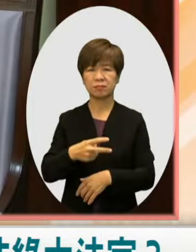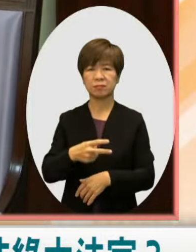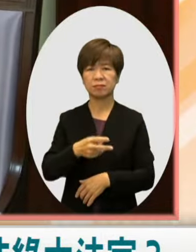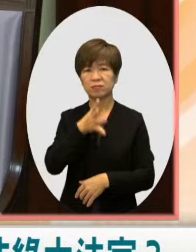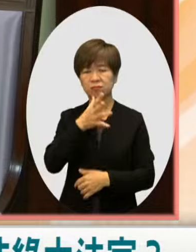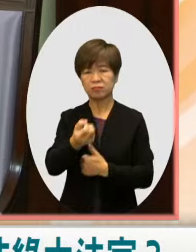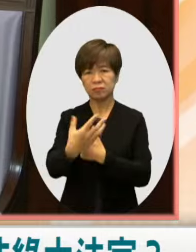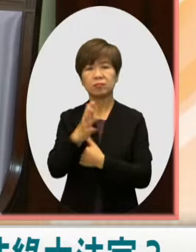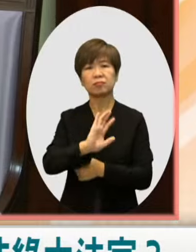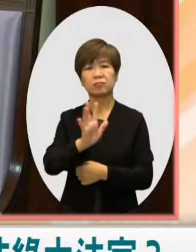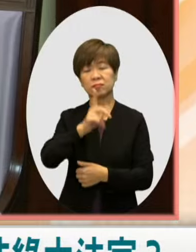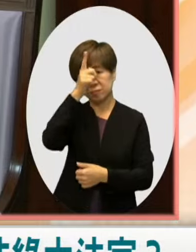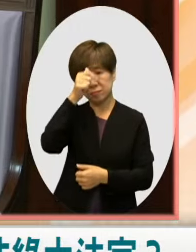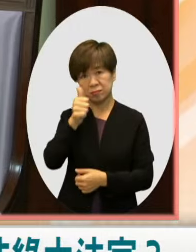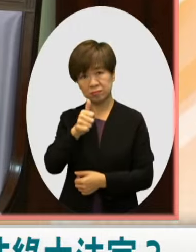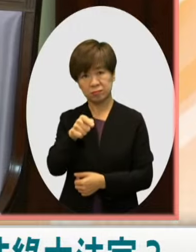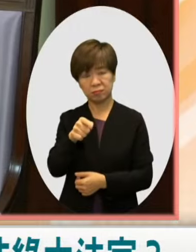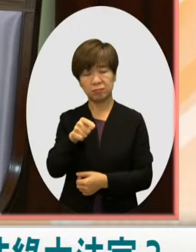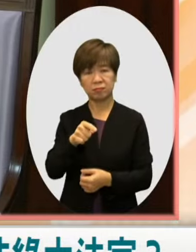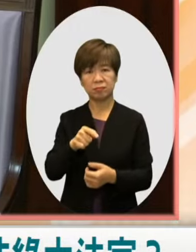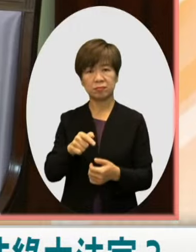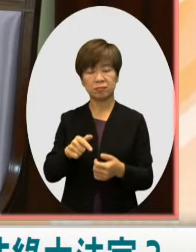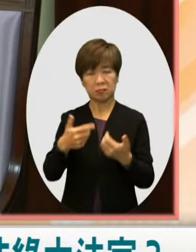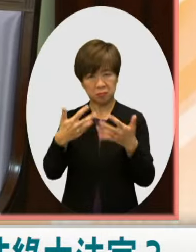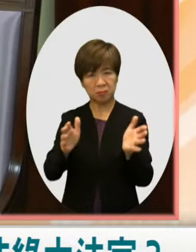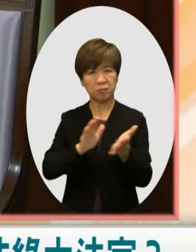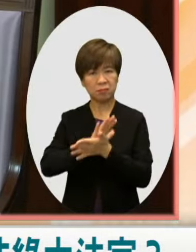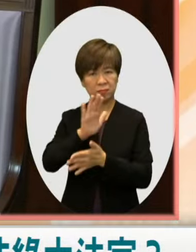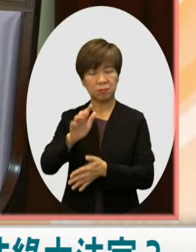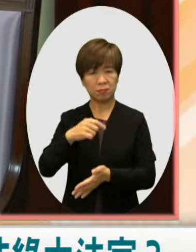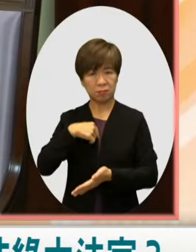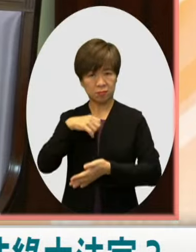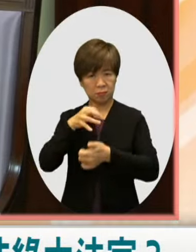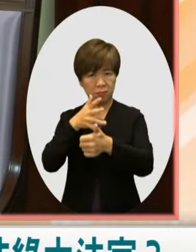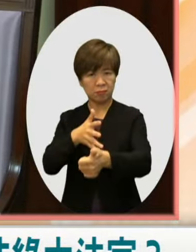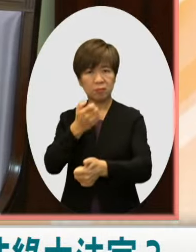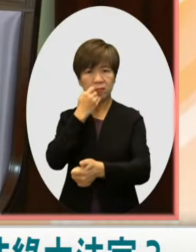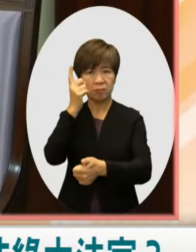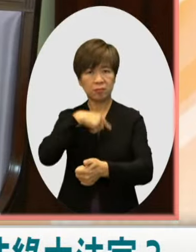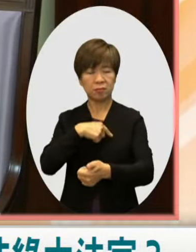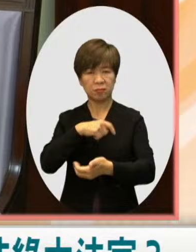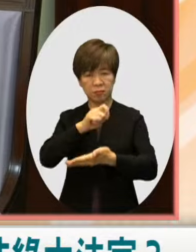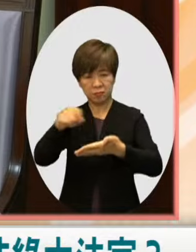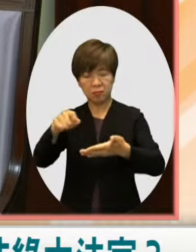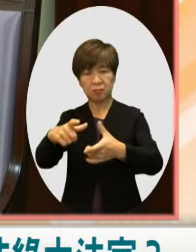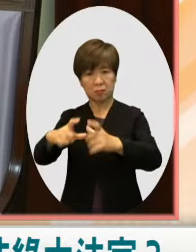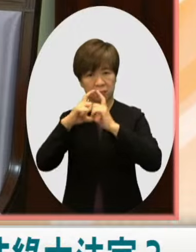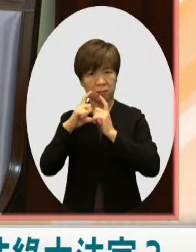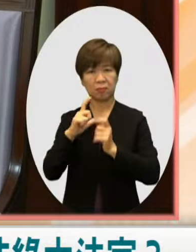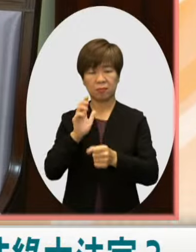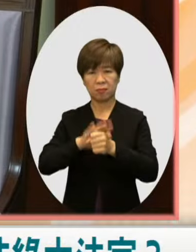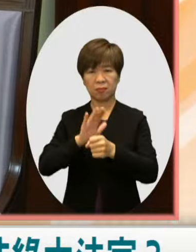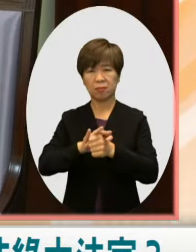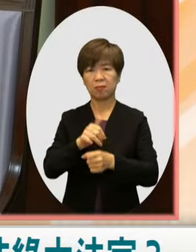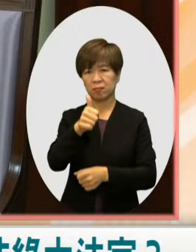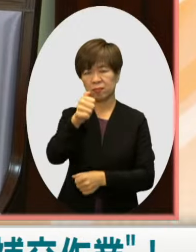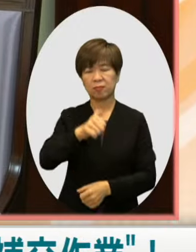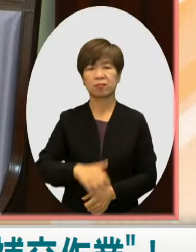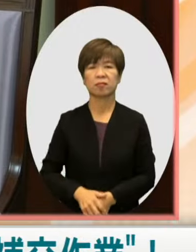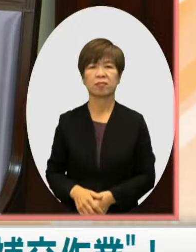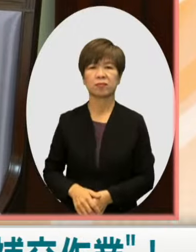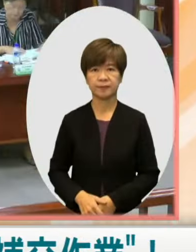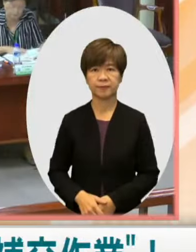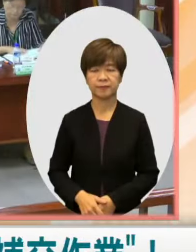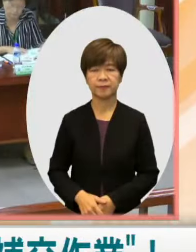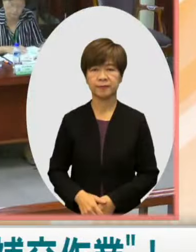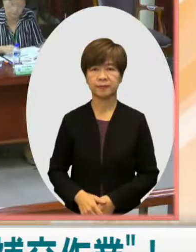讲一件，比例原则有三个，第一，你要合于目的嘛。所以问你讲，你到底你的反制术是啥物？你嘛讲一个道理出来。 你的